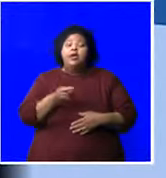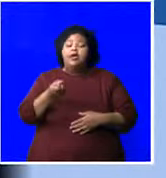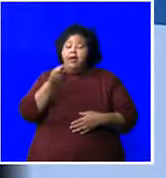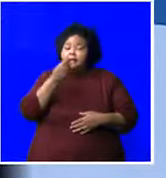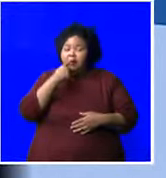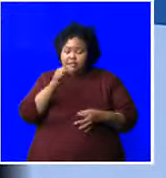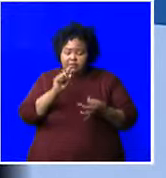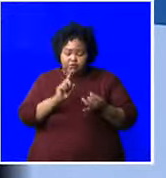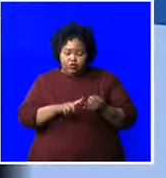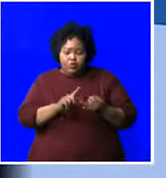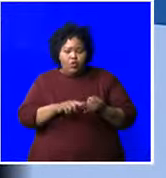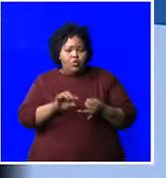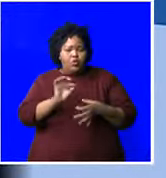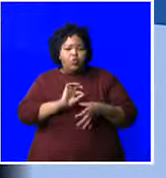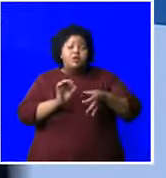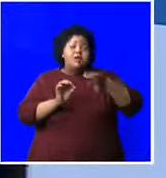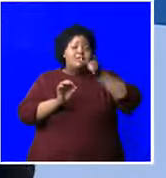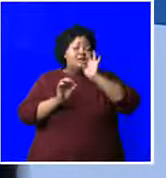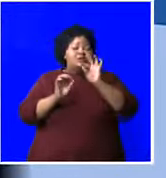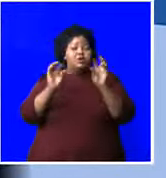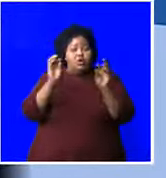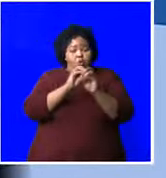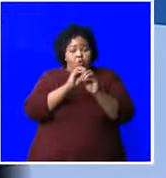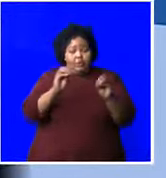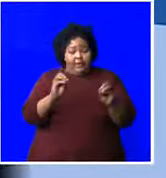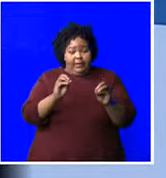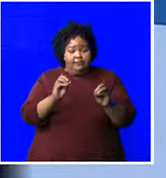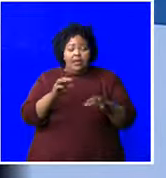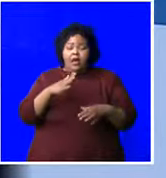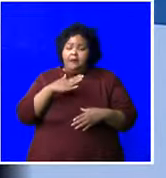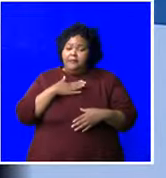Thina sinabogogo lasebashonele ngoba bekude maphilisi.